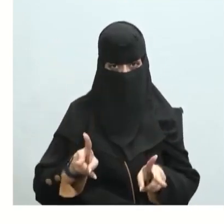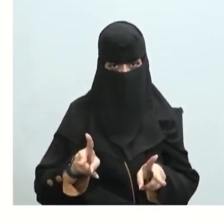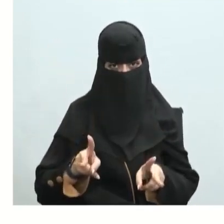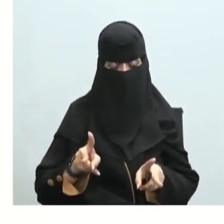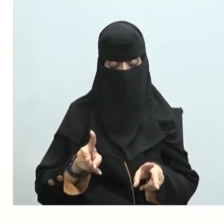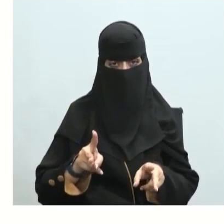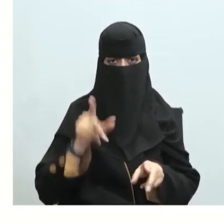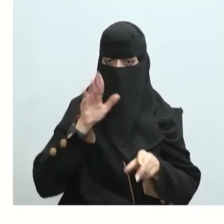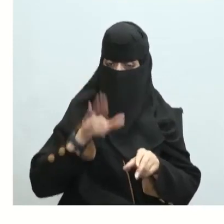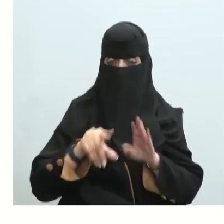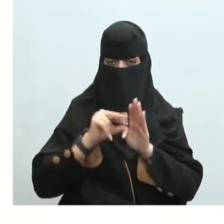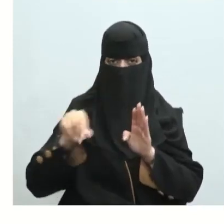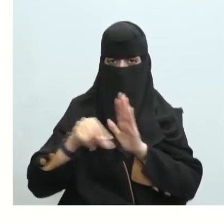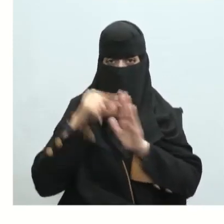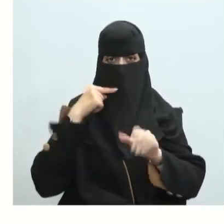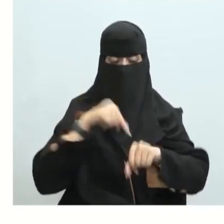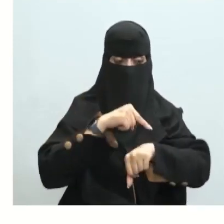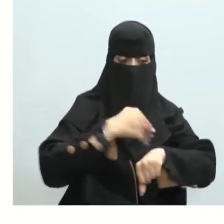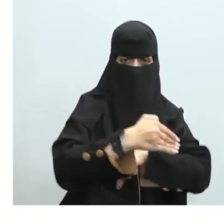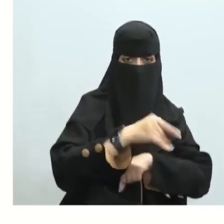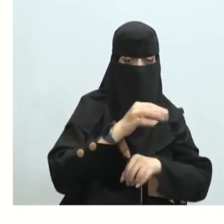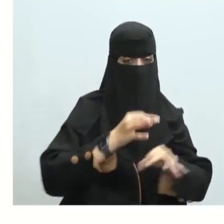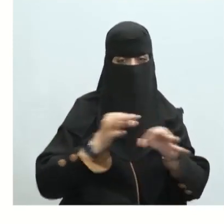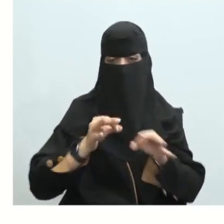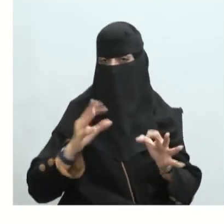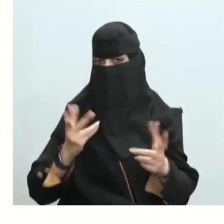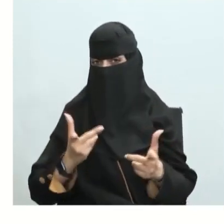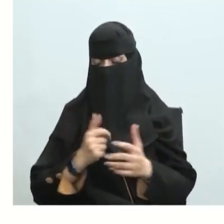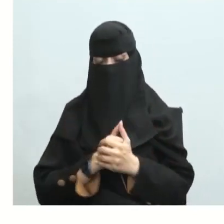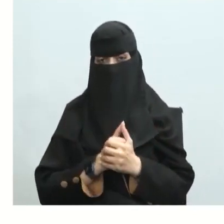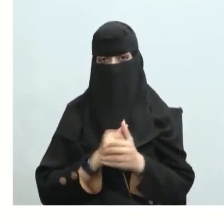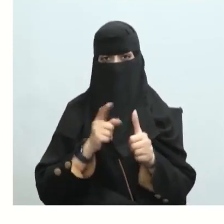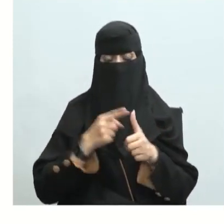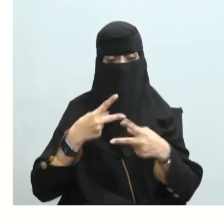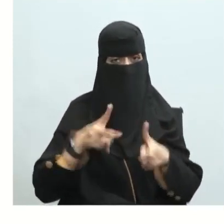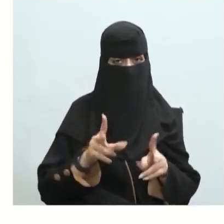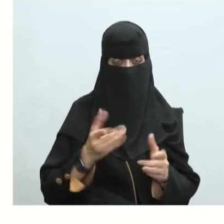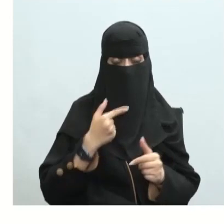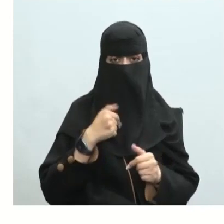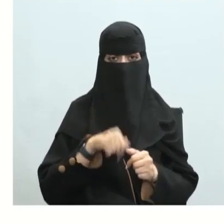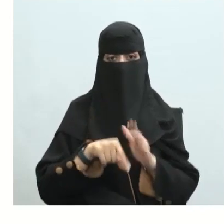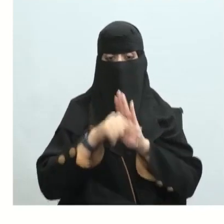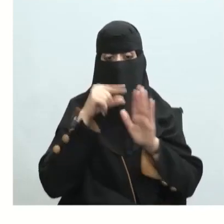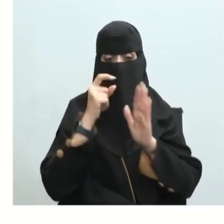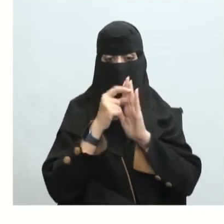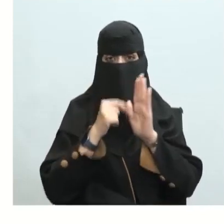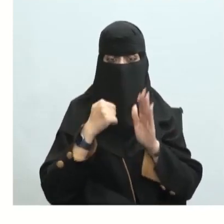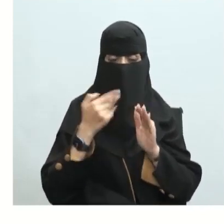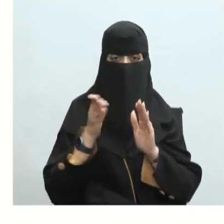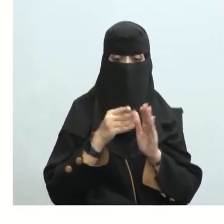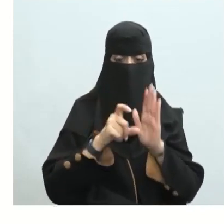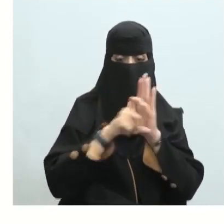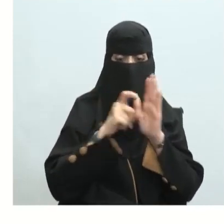هو التاخر الصباحي ما زلنا فيه خطط له هنا تخطط الافتاح عنوان التوجيه عرف بنفسك اسباب كتابه التقرير